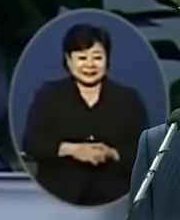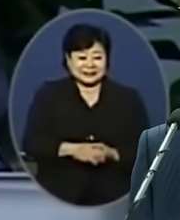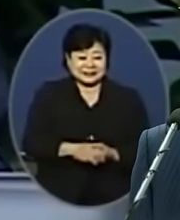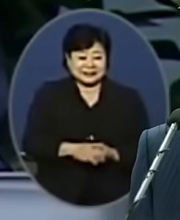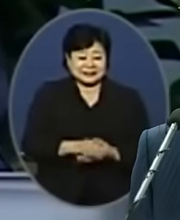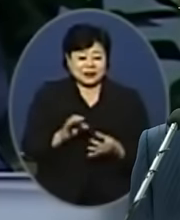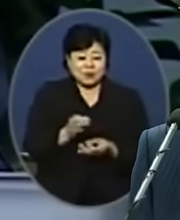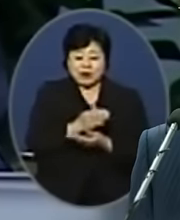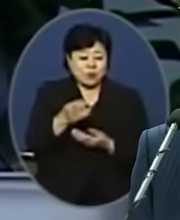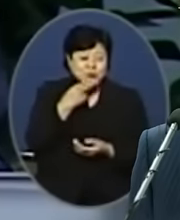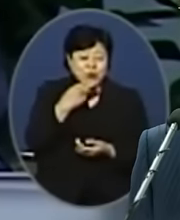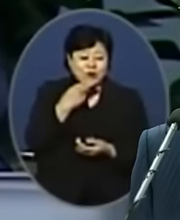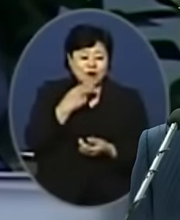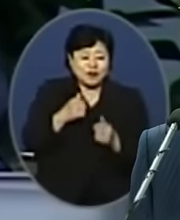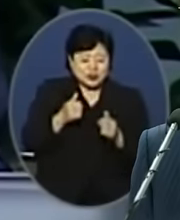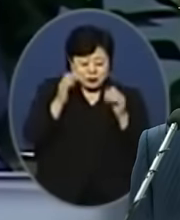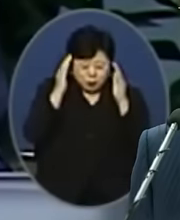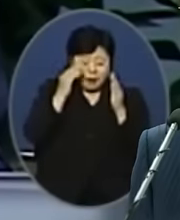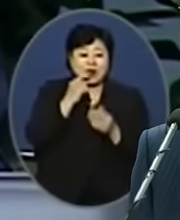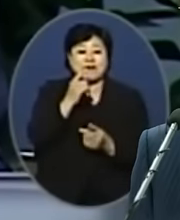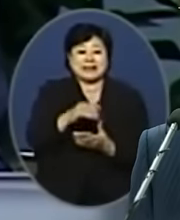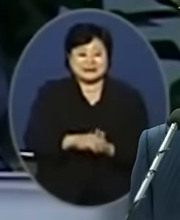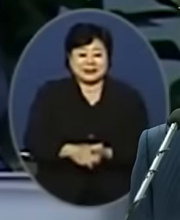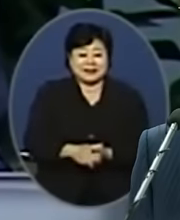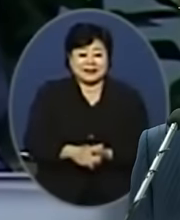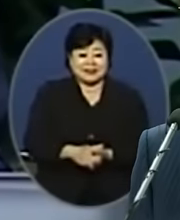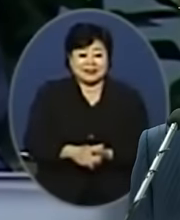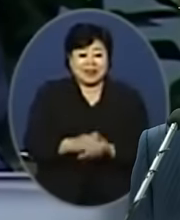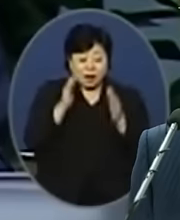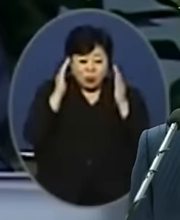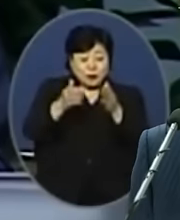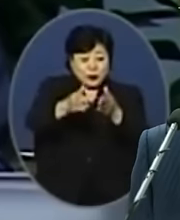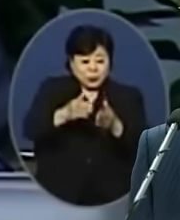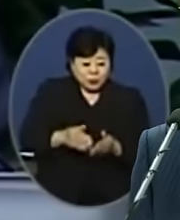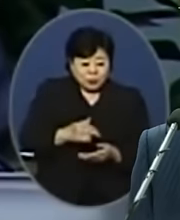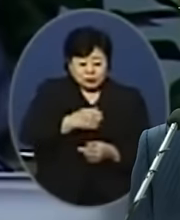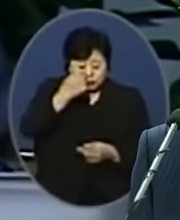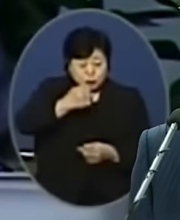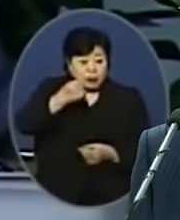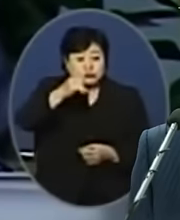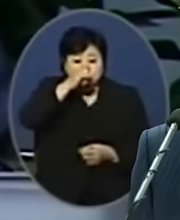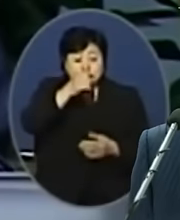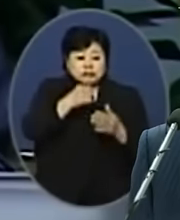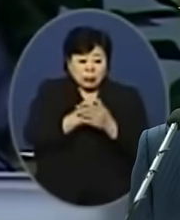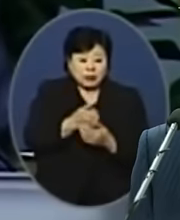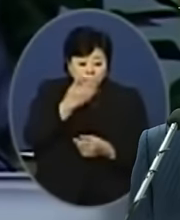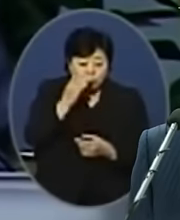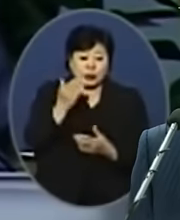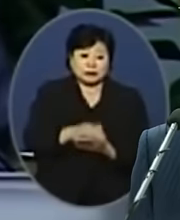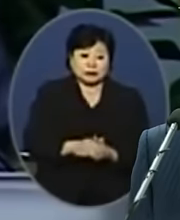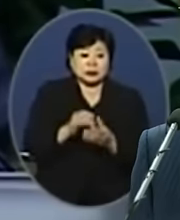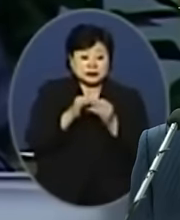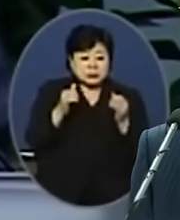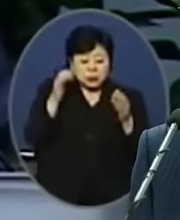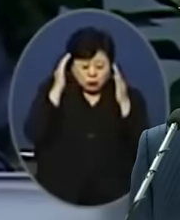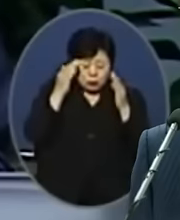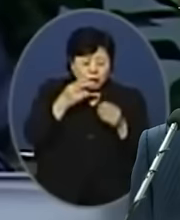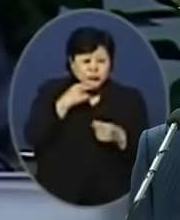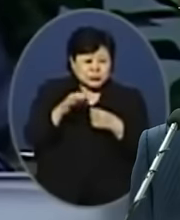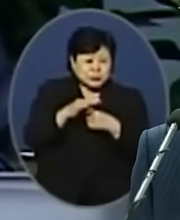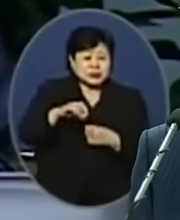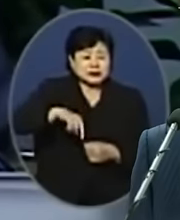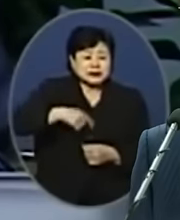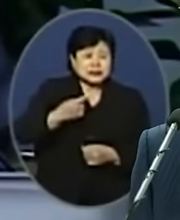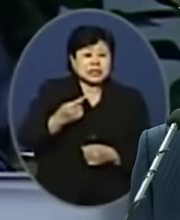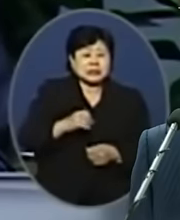상관이 있겠느냐. 열심히 공부하라고 그랬습니다. 공부를 통해서 큰 꿈을 꿀 수 있기 때문인 것입니다. 사람이 공부를 안 하면